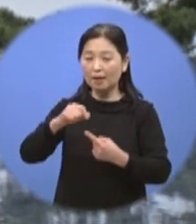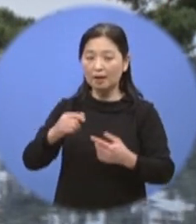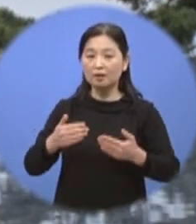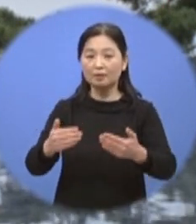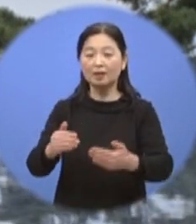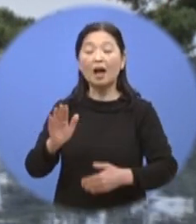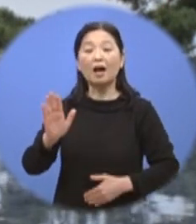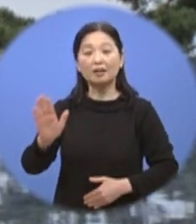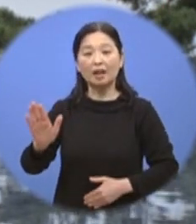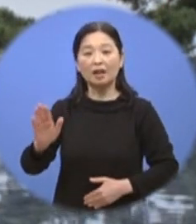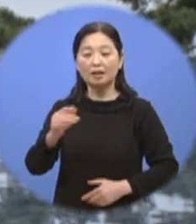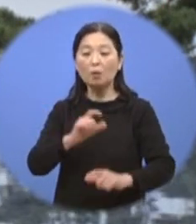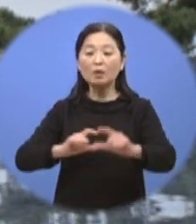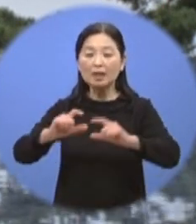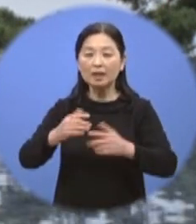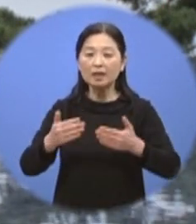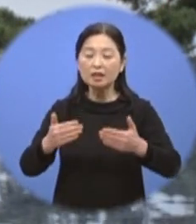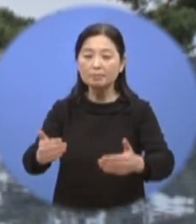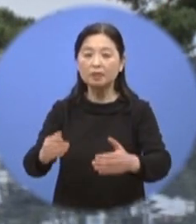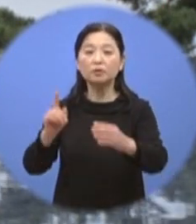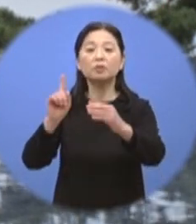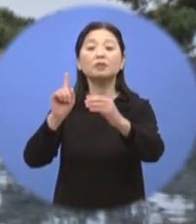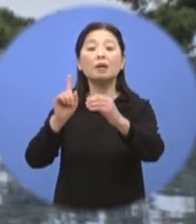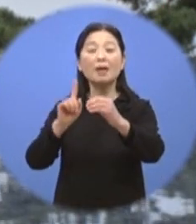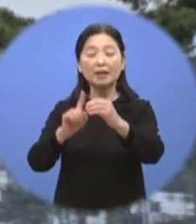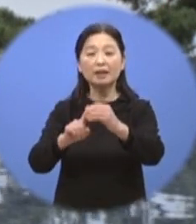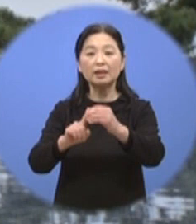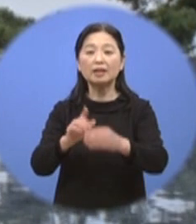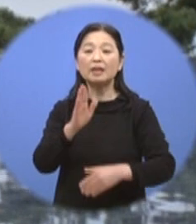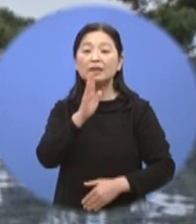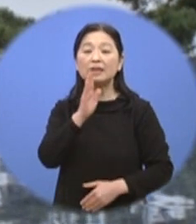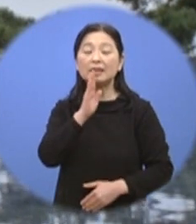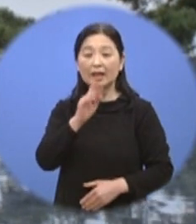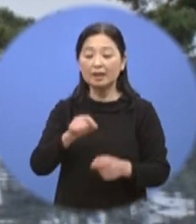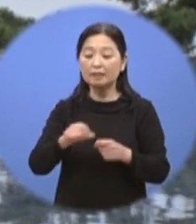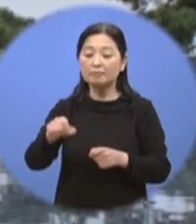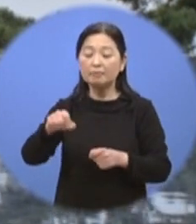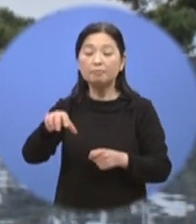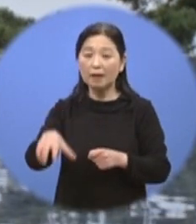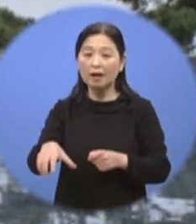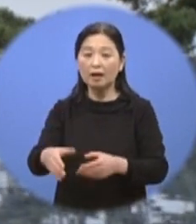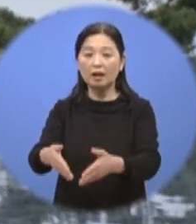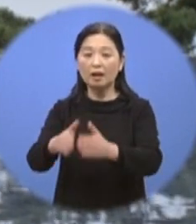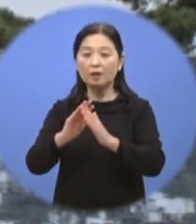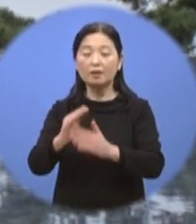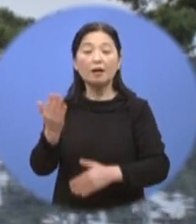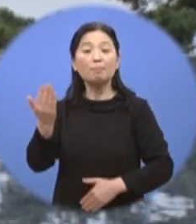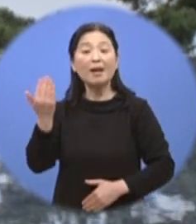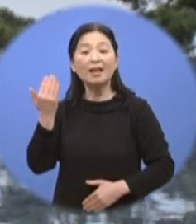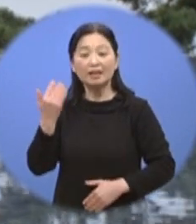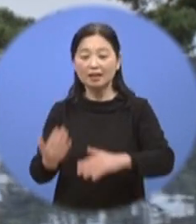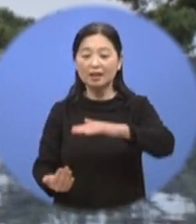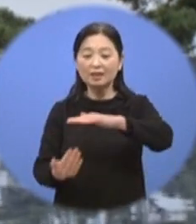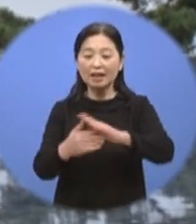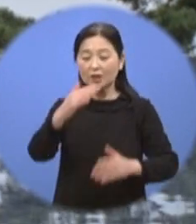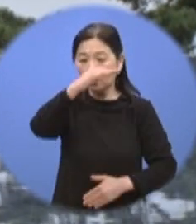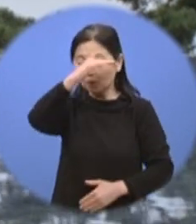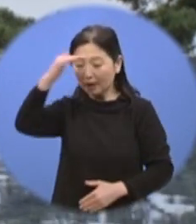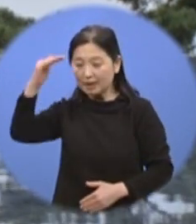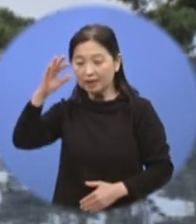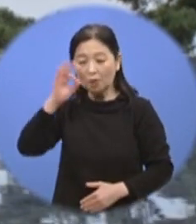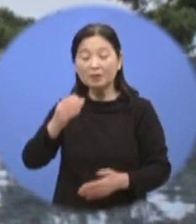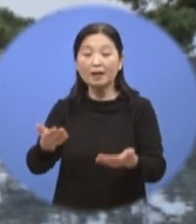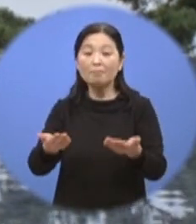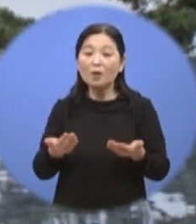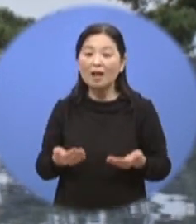速させていくという観点で、実際にサテライトオフィスを設けていただく前に実際にこの最高のロケーションを見ていただいてお仕事をしていただく、一